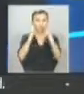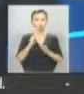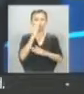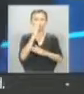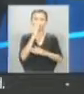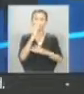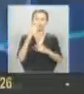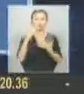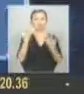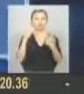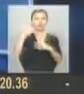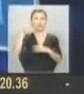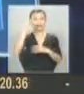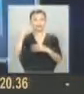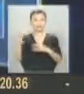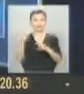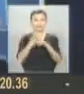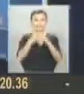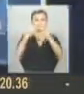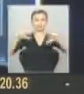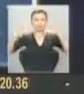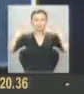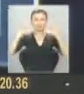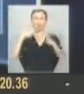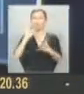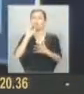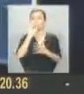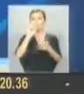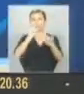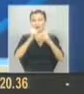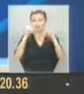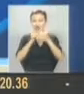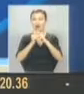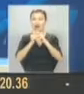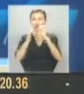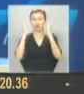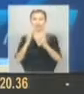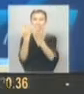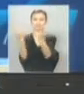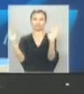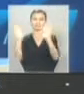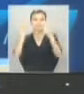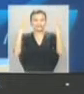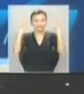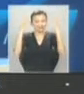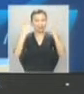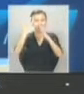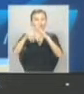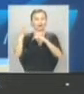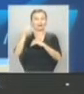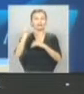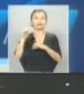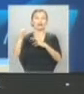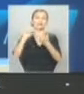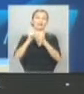เดวิดเดวิสอดีตผู้บริหารของ FA เชื่อว่าปัญหาแฟนบอลอังกฤษที่ยังก่อเรื่องราวหลังจากการแข่งขันเป็นภาพ